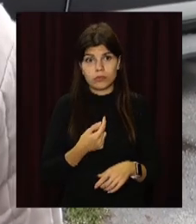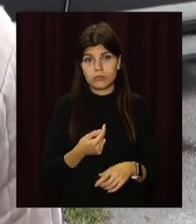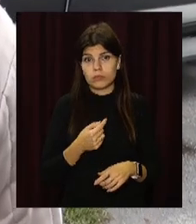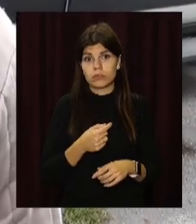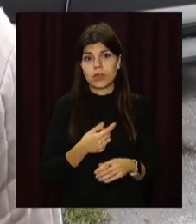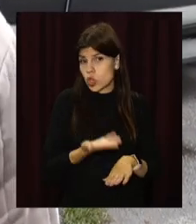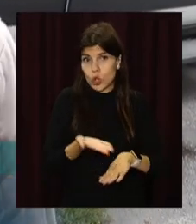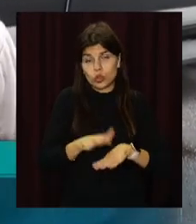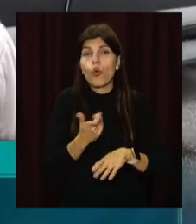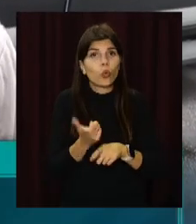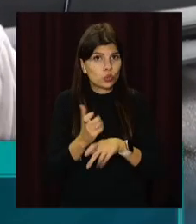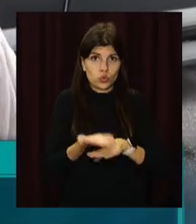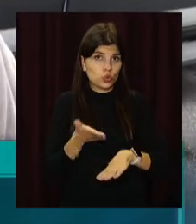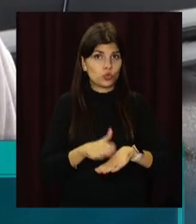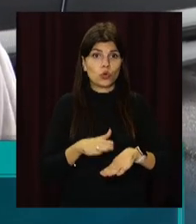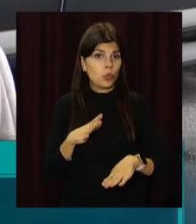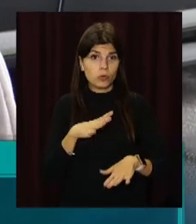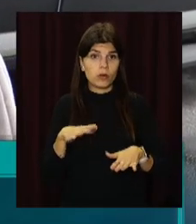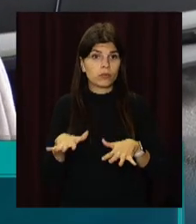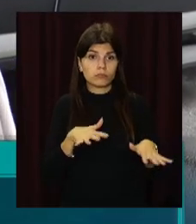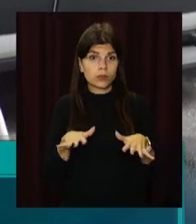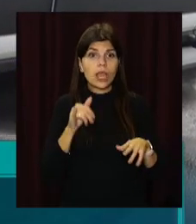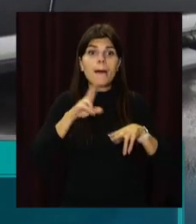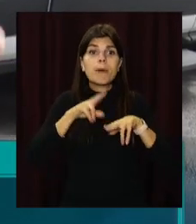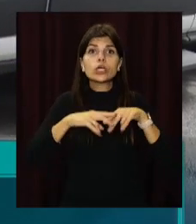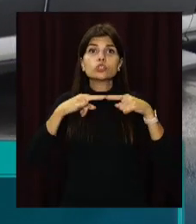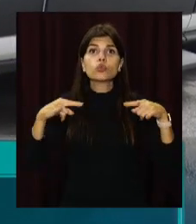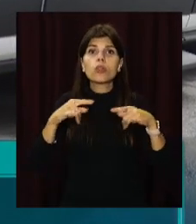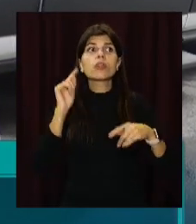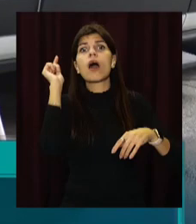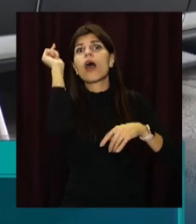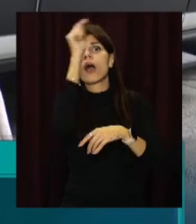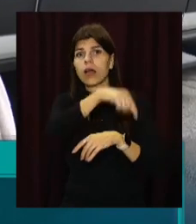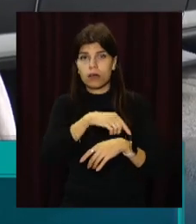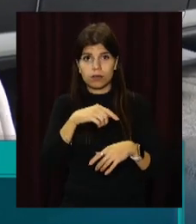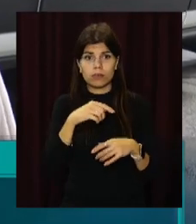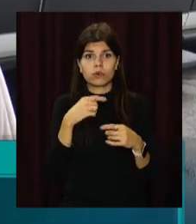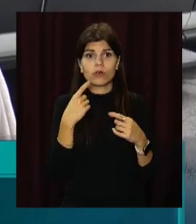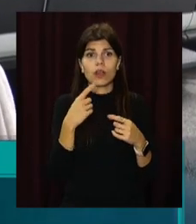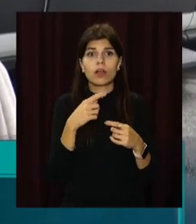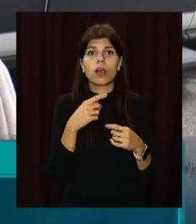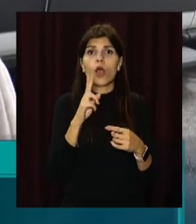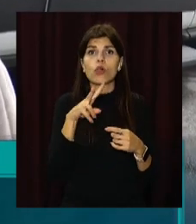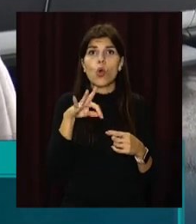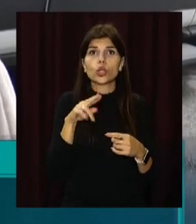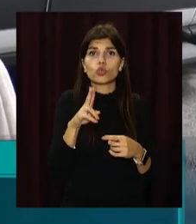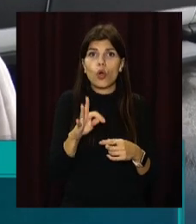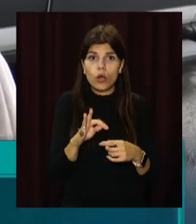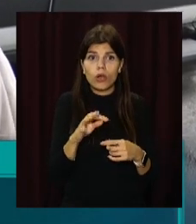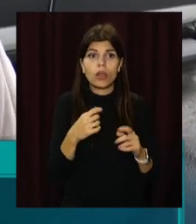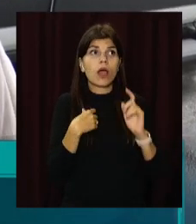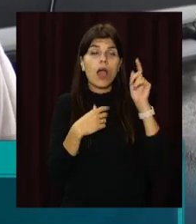неймовірно. Це було тяжело, дуже тяжело. И паспортное слово еще было далеко у нас возле на Клочко, там мы ездили. Особенно, когда внучку